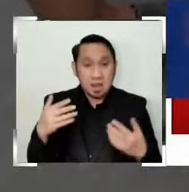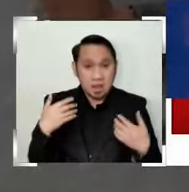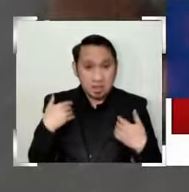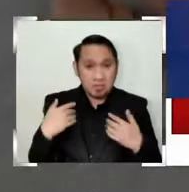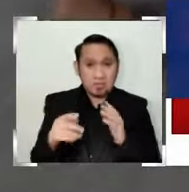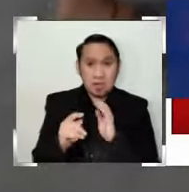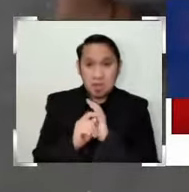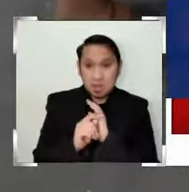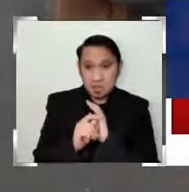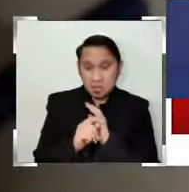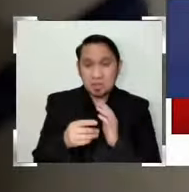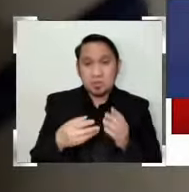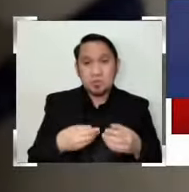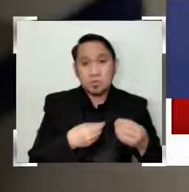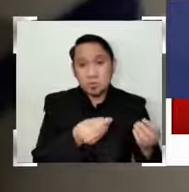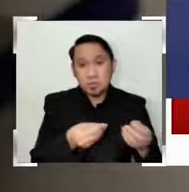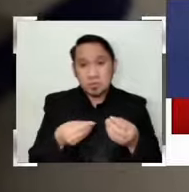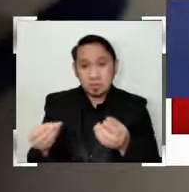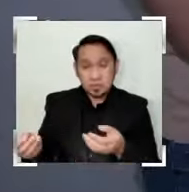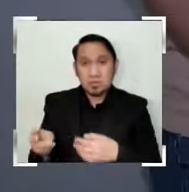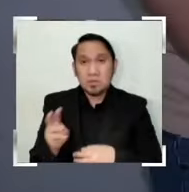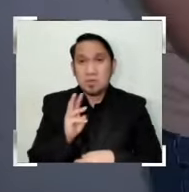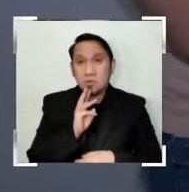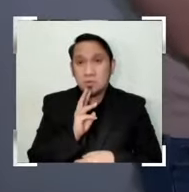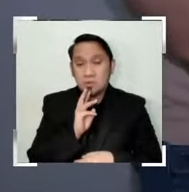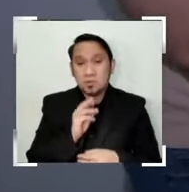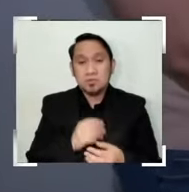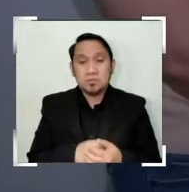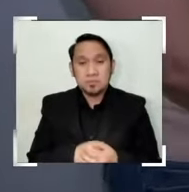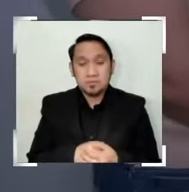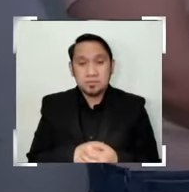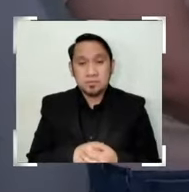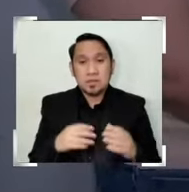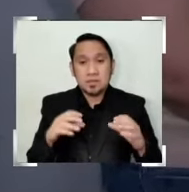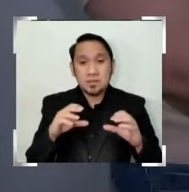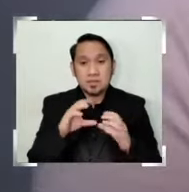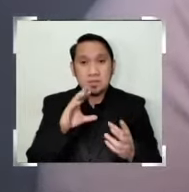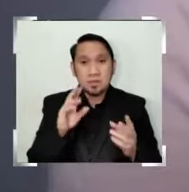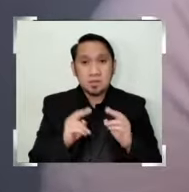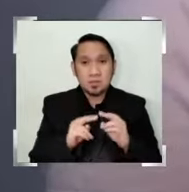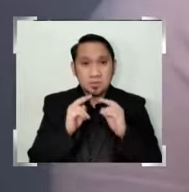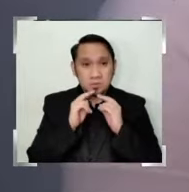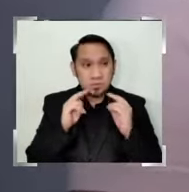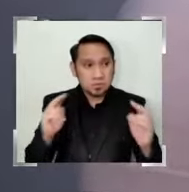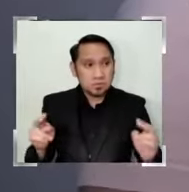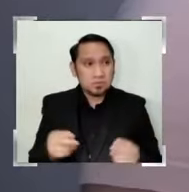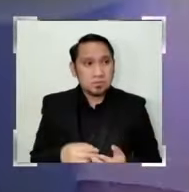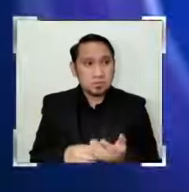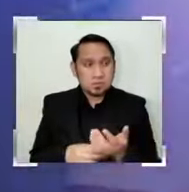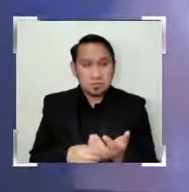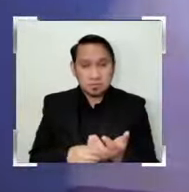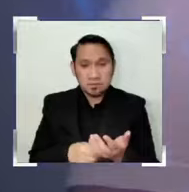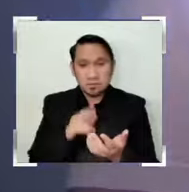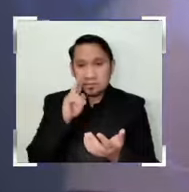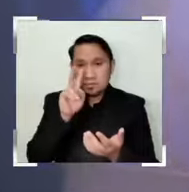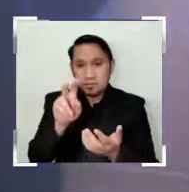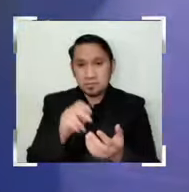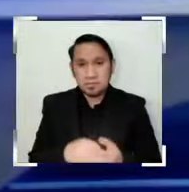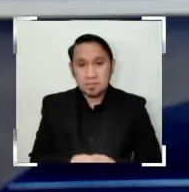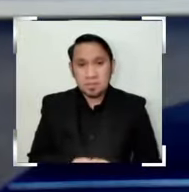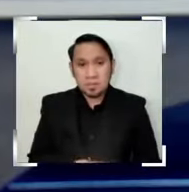apektadong lugar para magrasyon ng malinis na tubig. Para sa GMA Integrated News, Lay Alves ang inyong saksi.